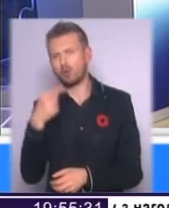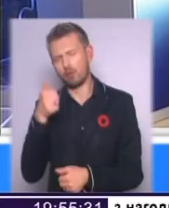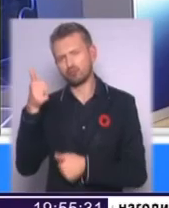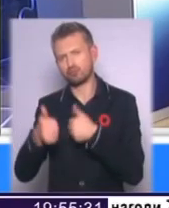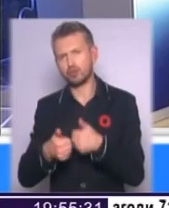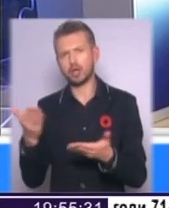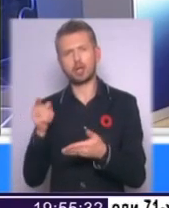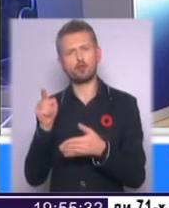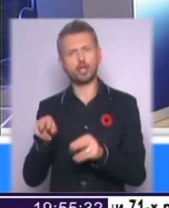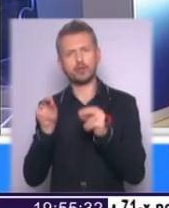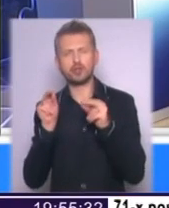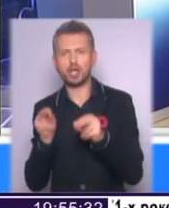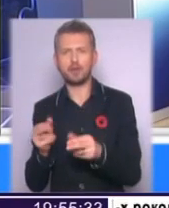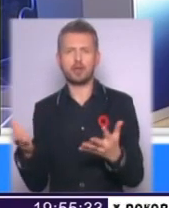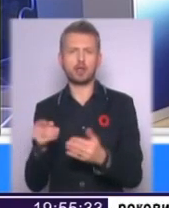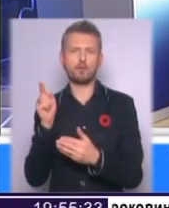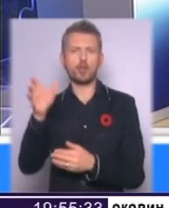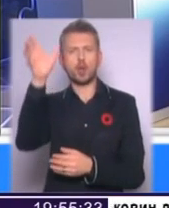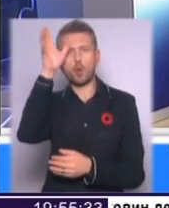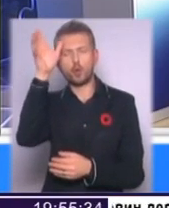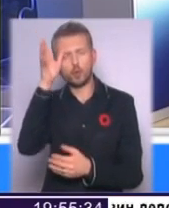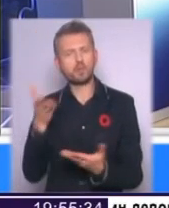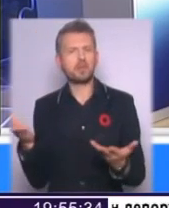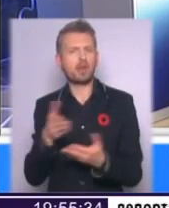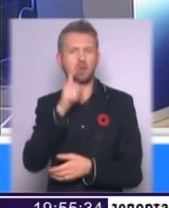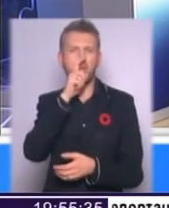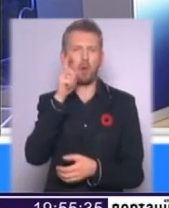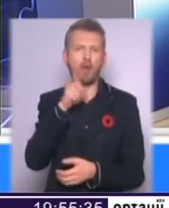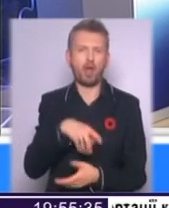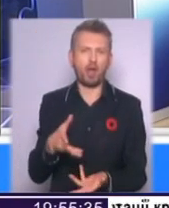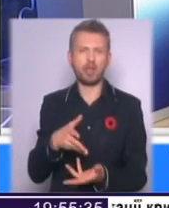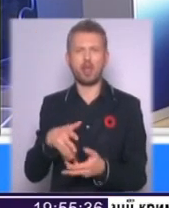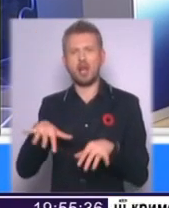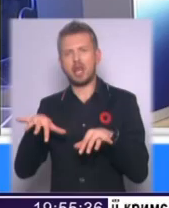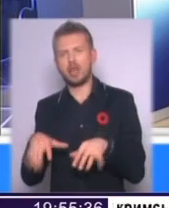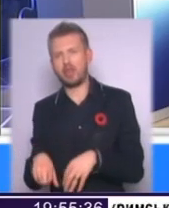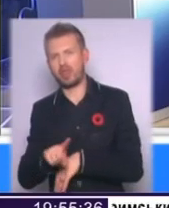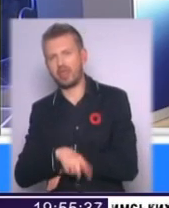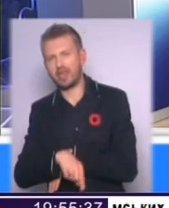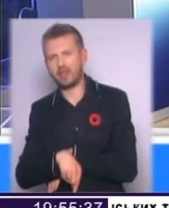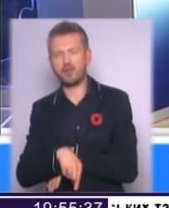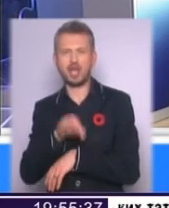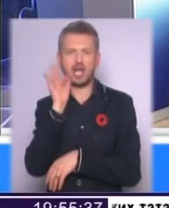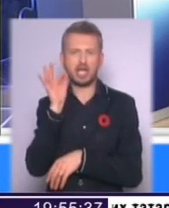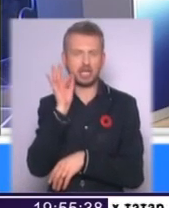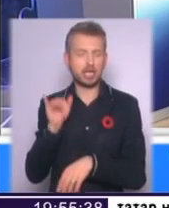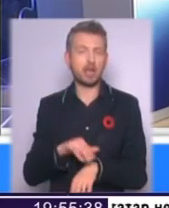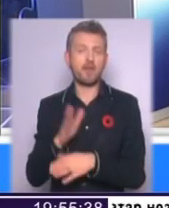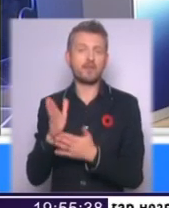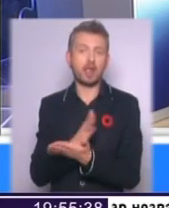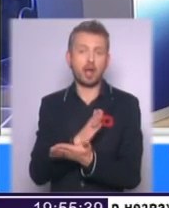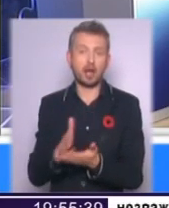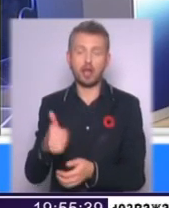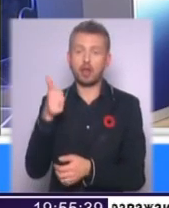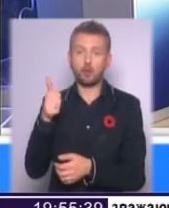вони чесні, які вони розумні і які погані, ліниві, хитрі і взагалі доброго слова